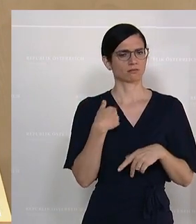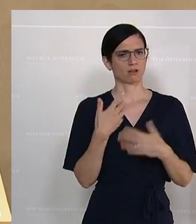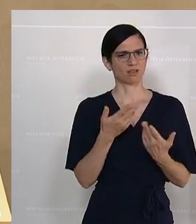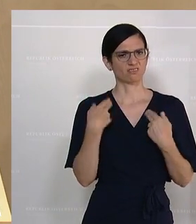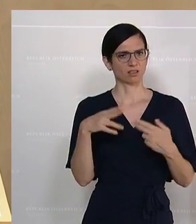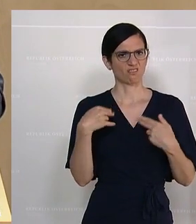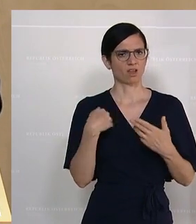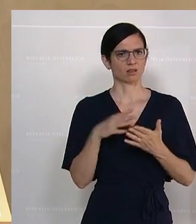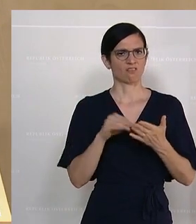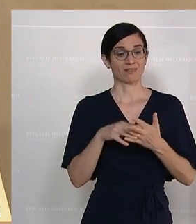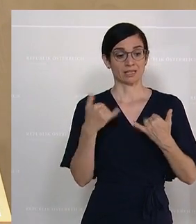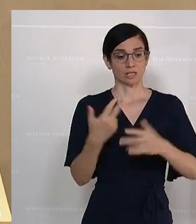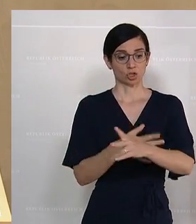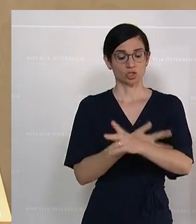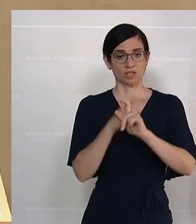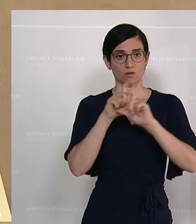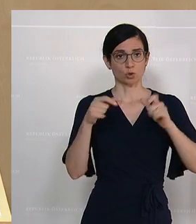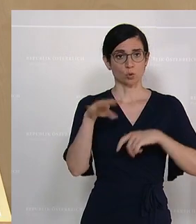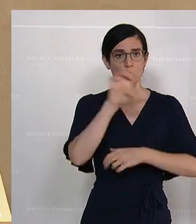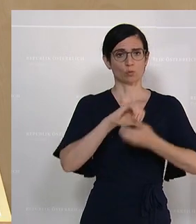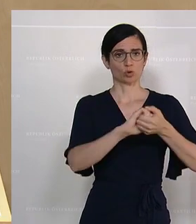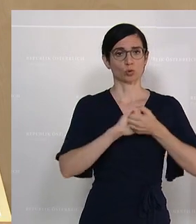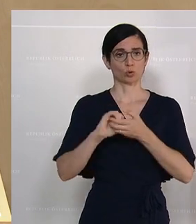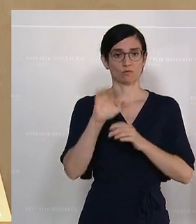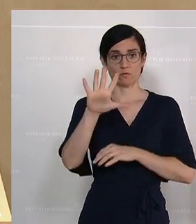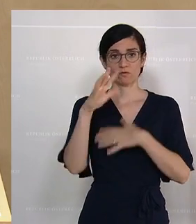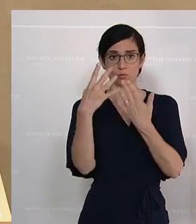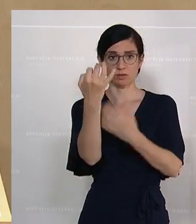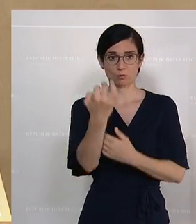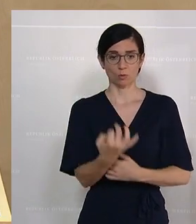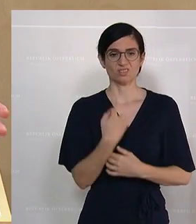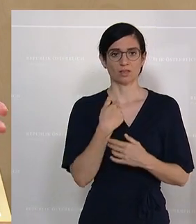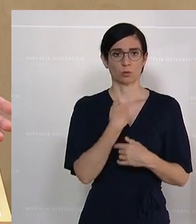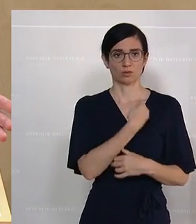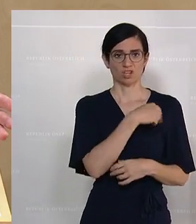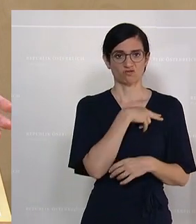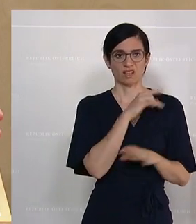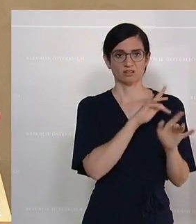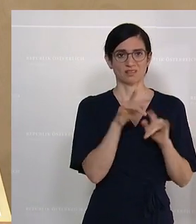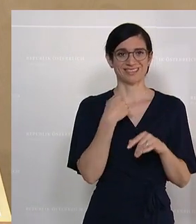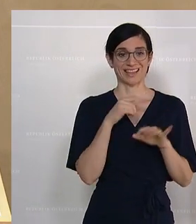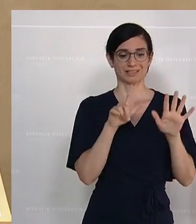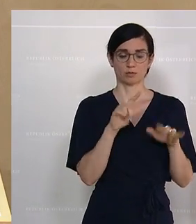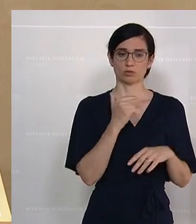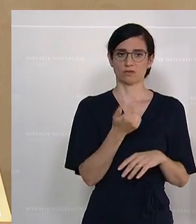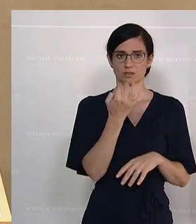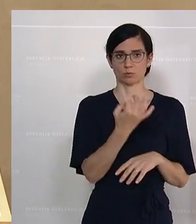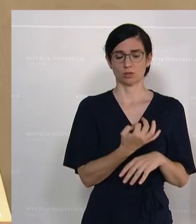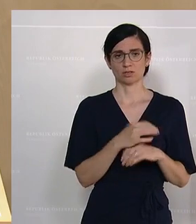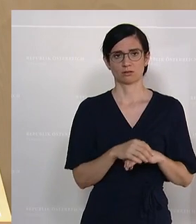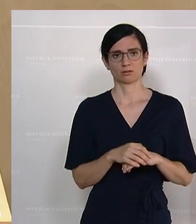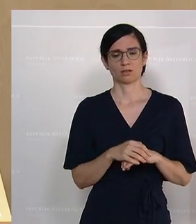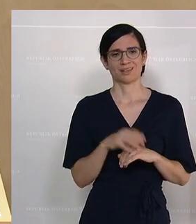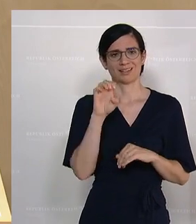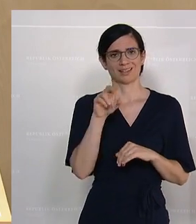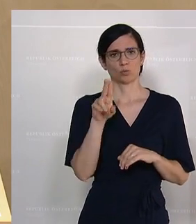haben heute eine staatsverschuldung in der europäischen union im schnitt von 95 und die schweizer stehen darum mit 27 prozent wir haben in der